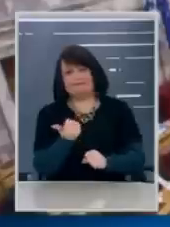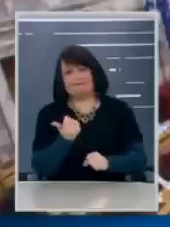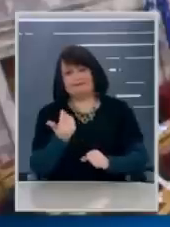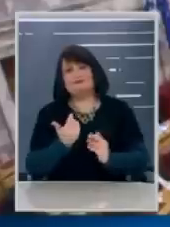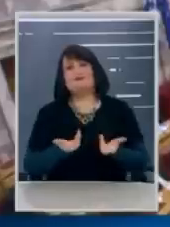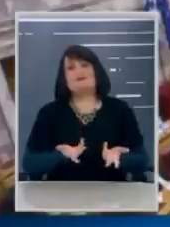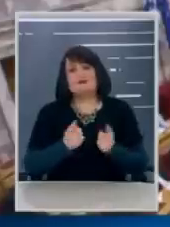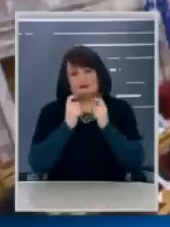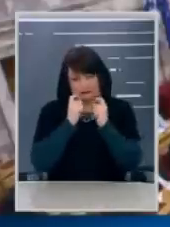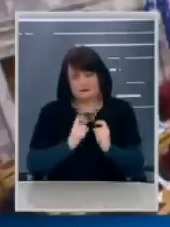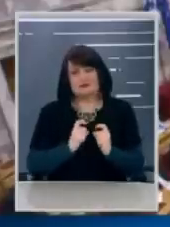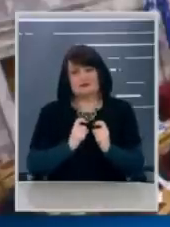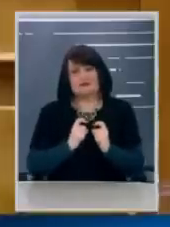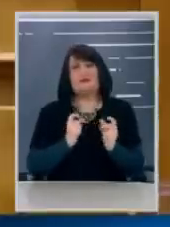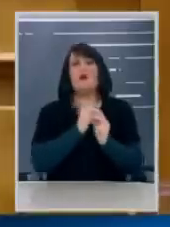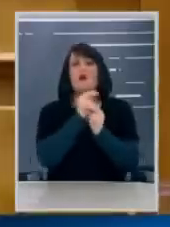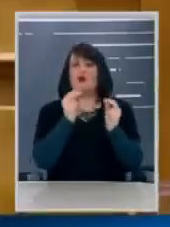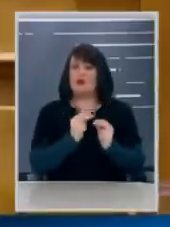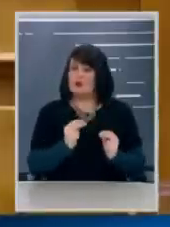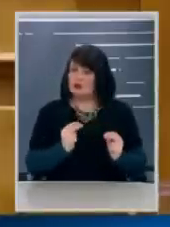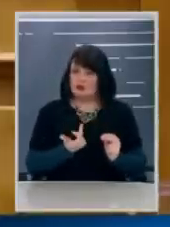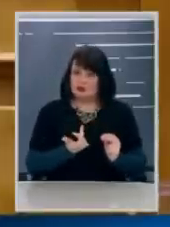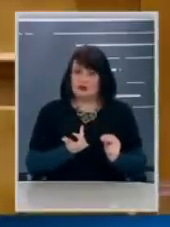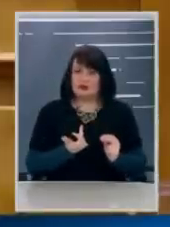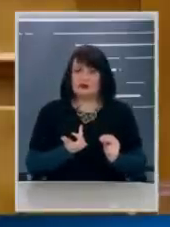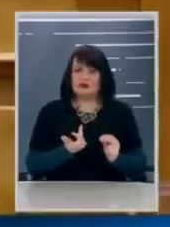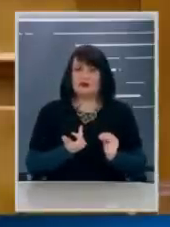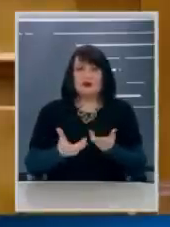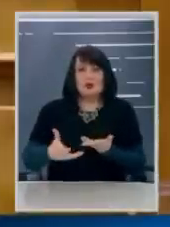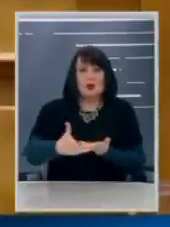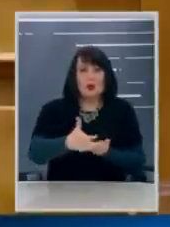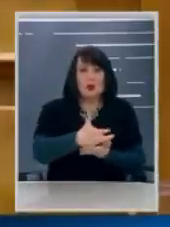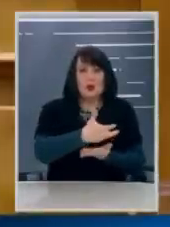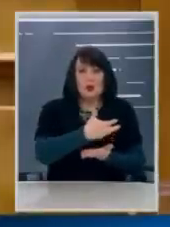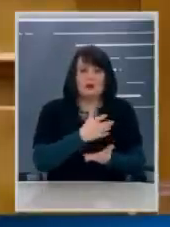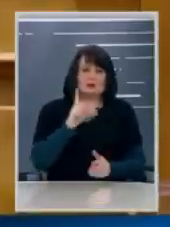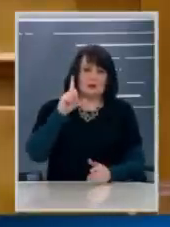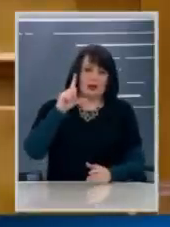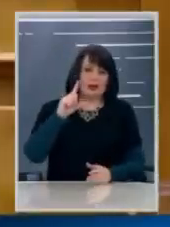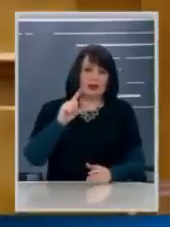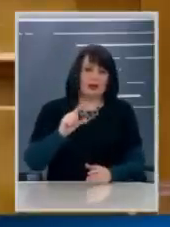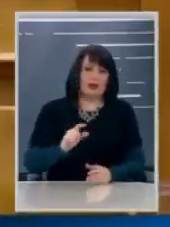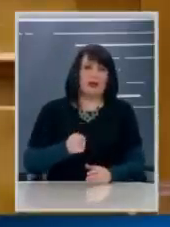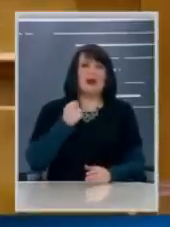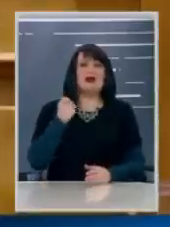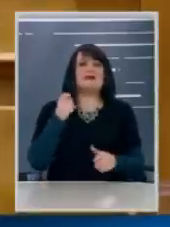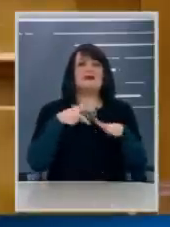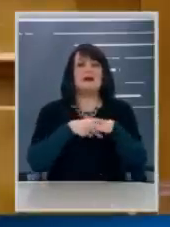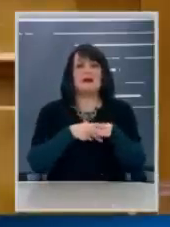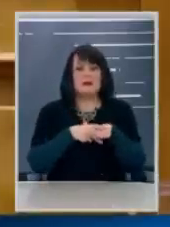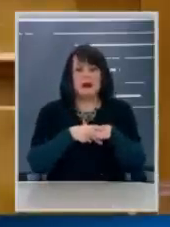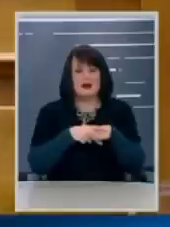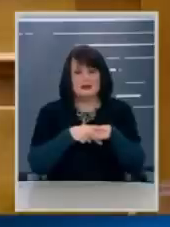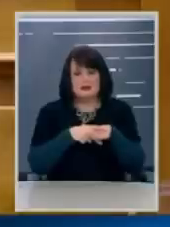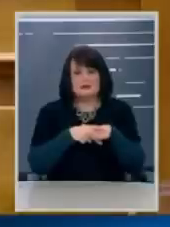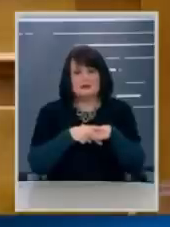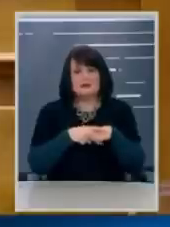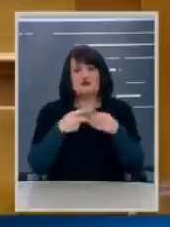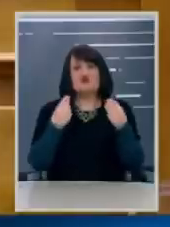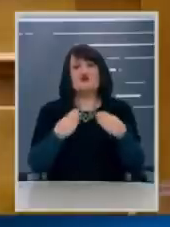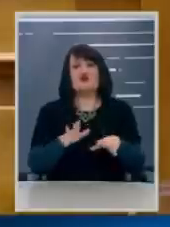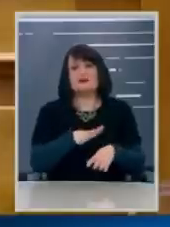και αποτέλεσμα θα είναι η μείωση των εσόδων των ασφαλιστικών ταμείων και η περαιτέρω επιδείνωση